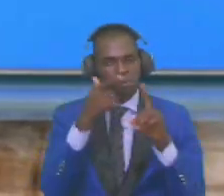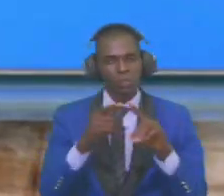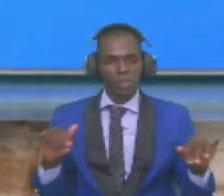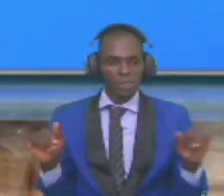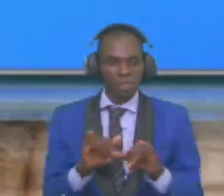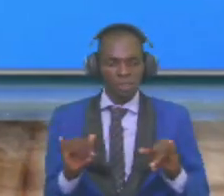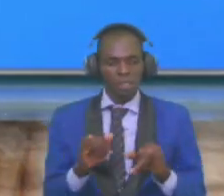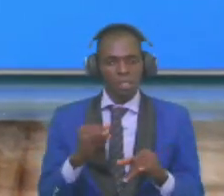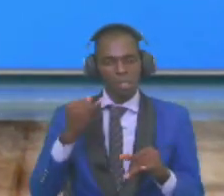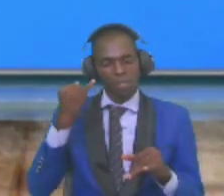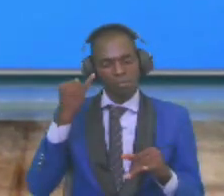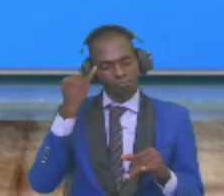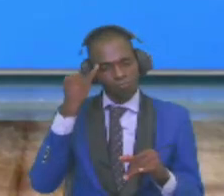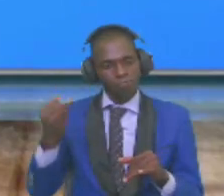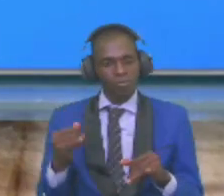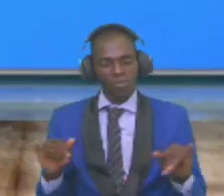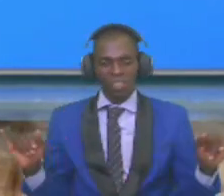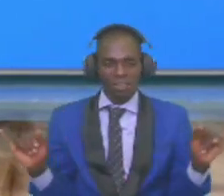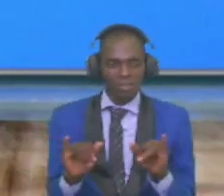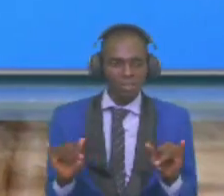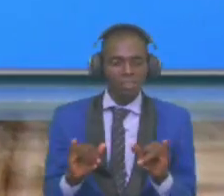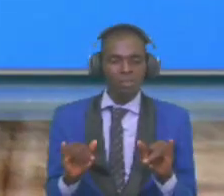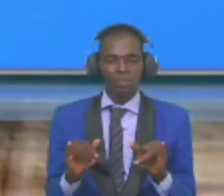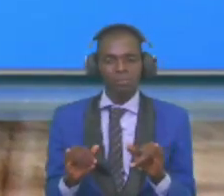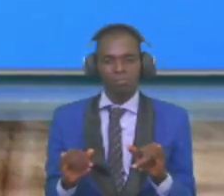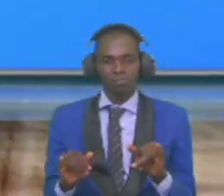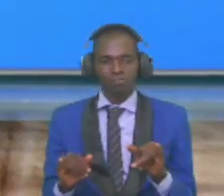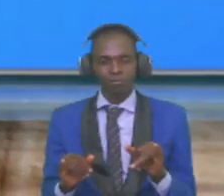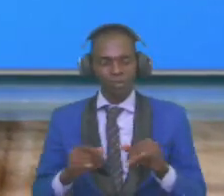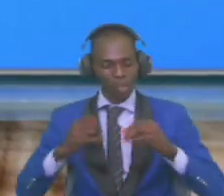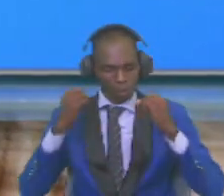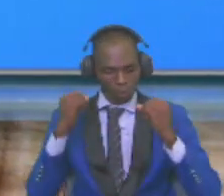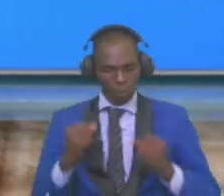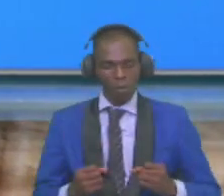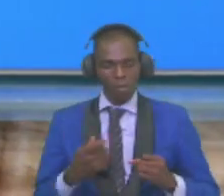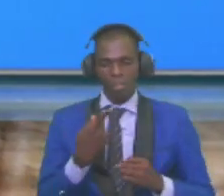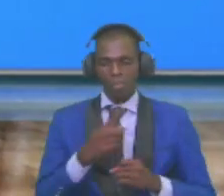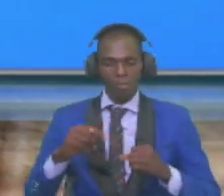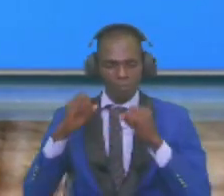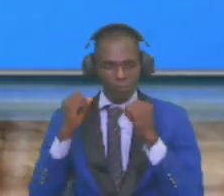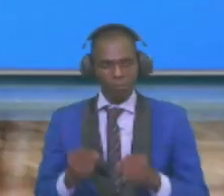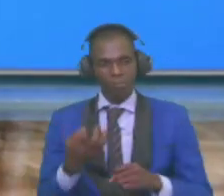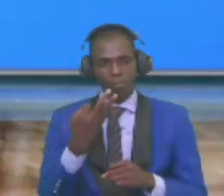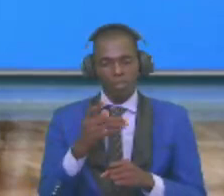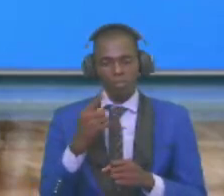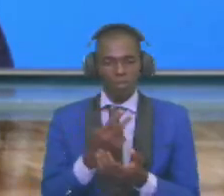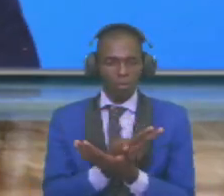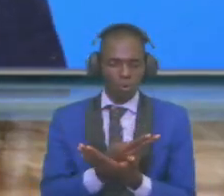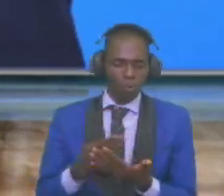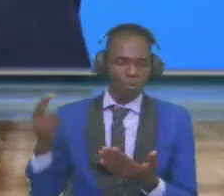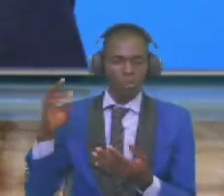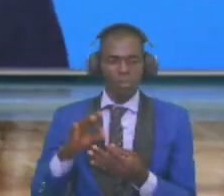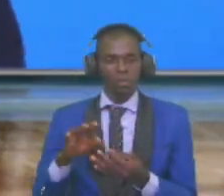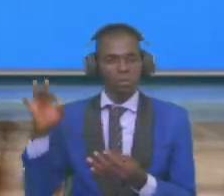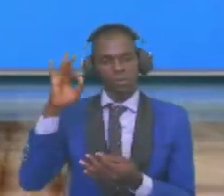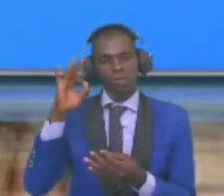ils ont le même but le même homme la même idée la même force et la même puissance du secteur